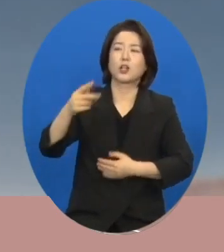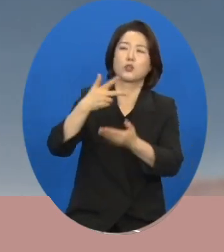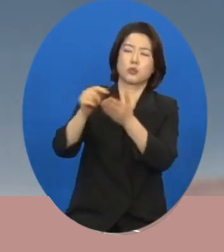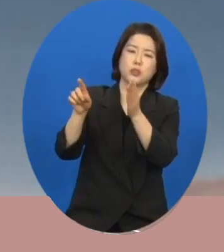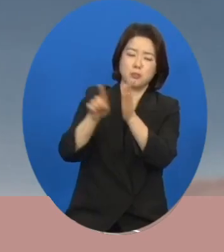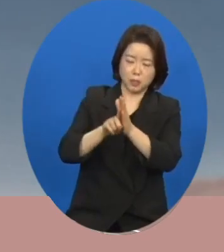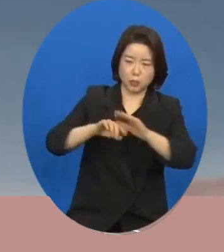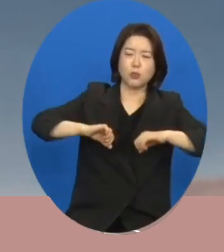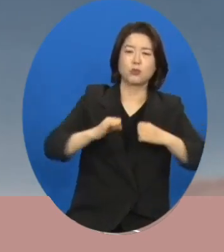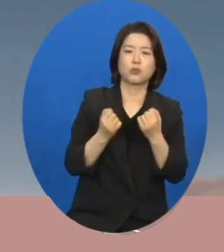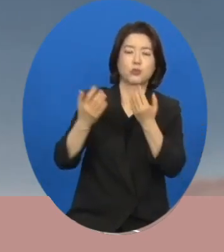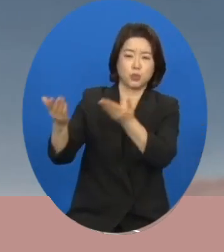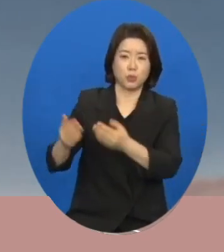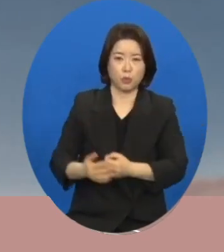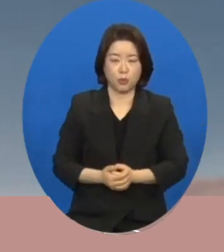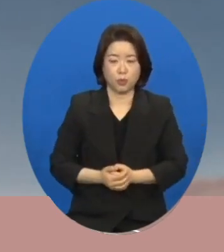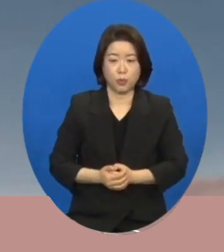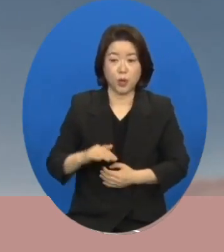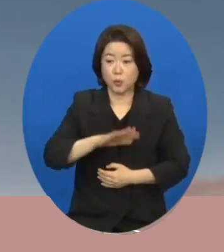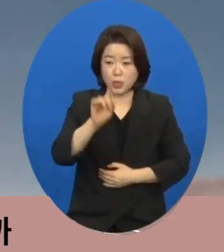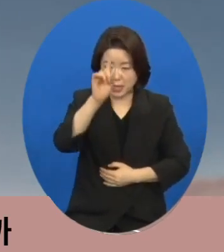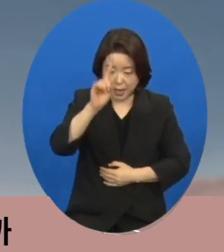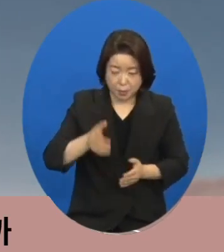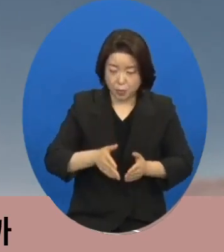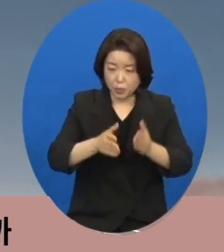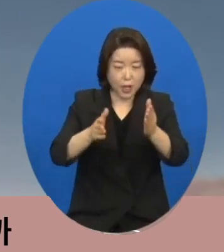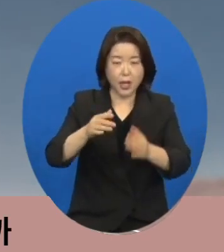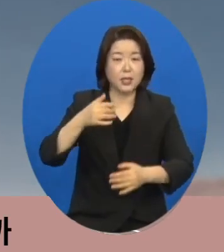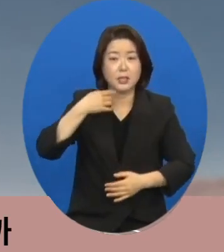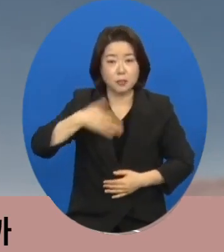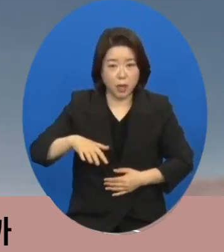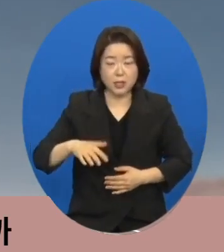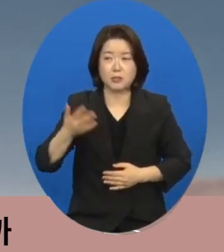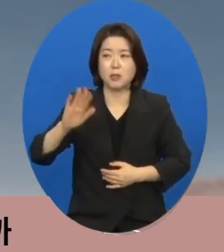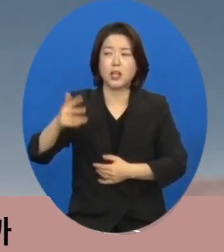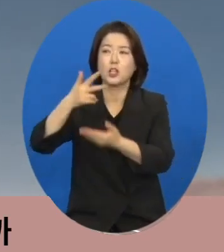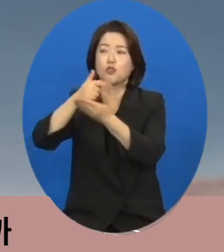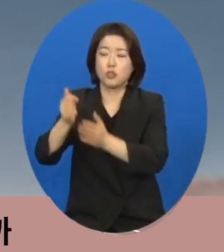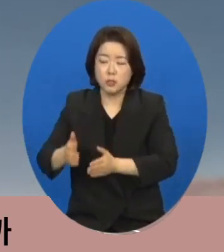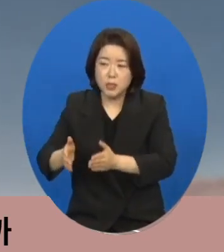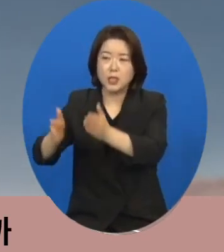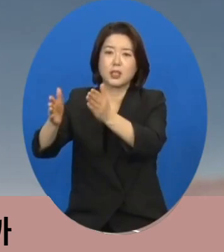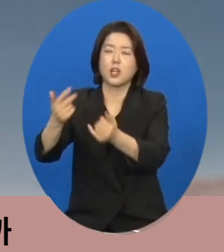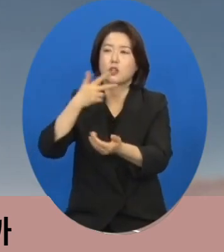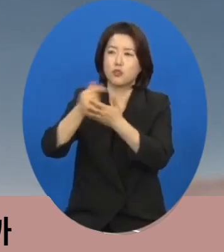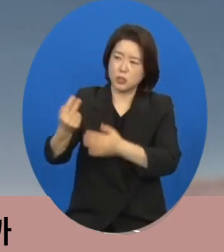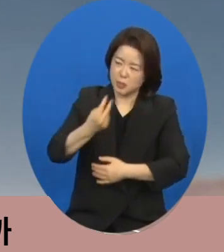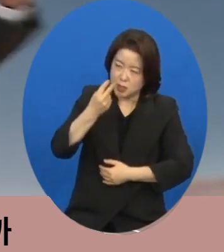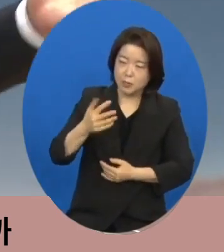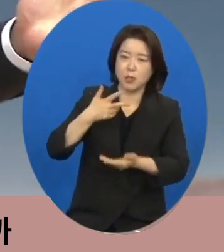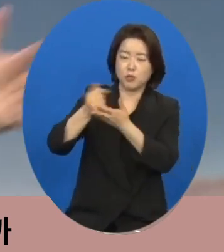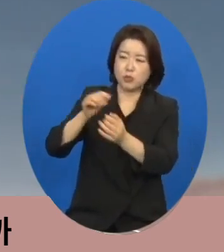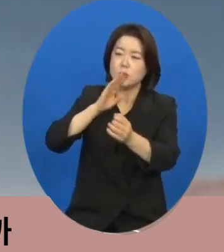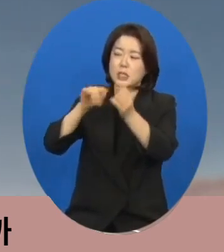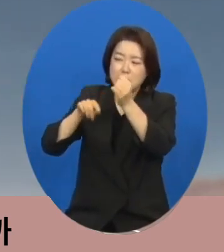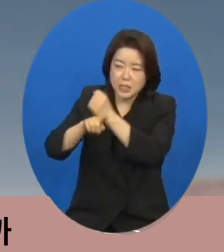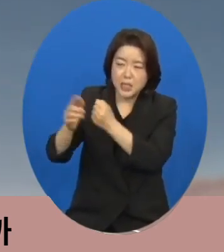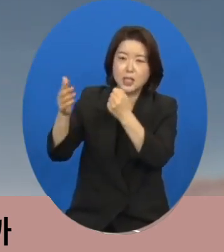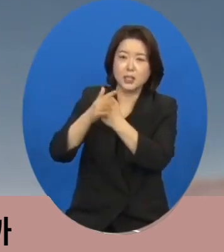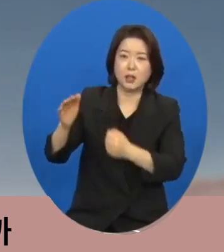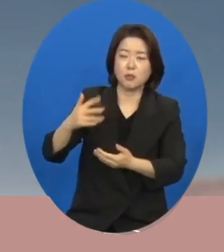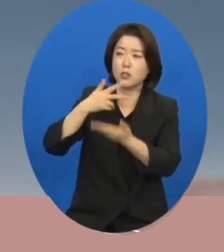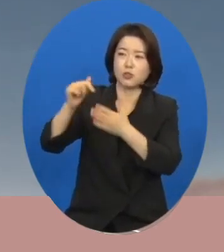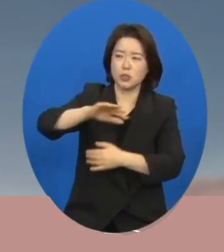주님은 길이시잖아요 주님은 생명이시잖아요 주님이 진리시니까 다 알고 있는